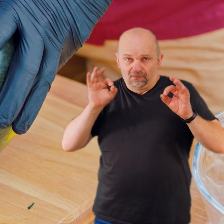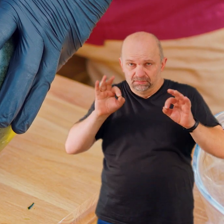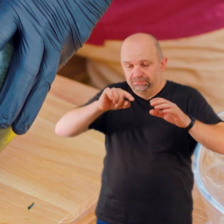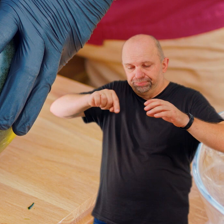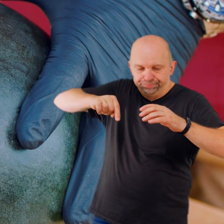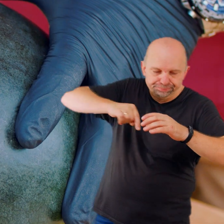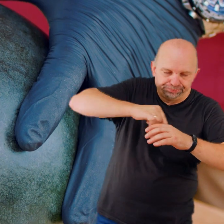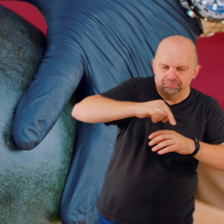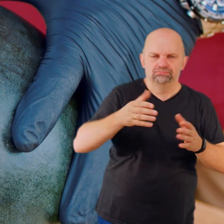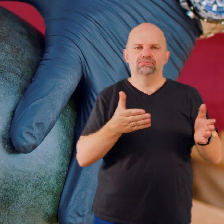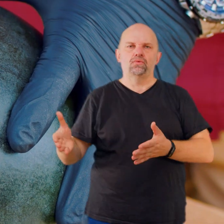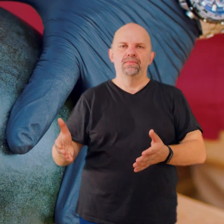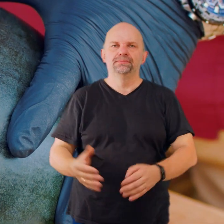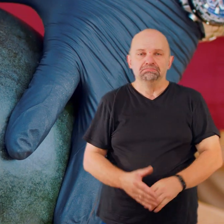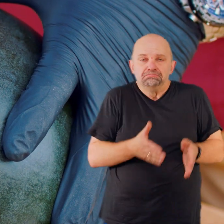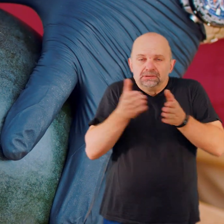bym tak powiedział.